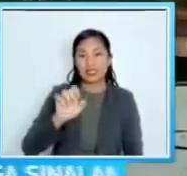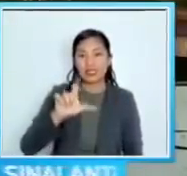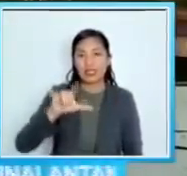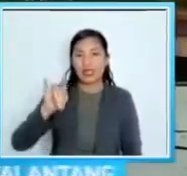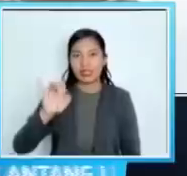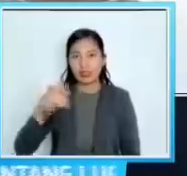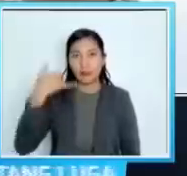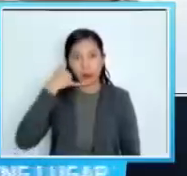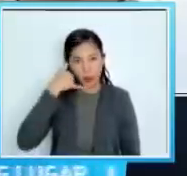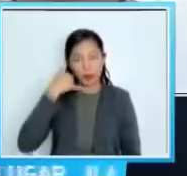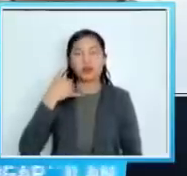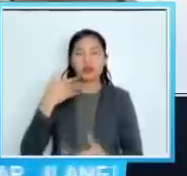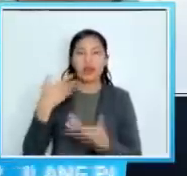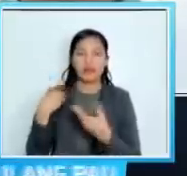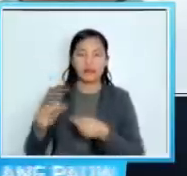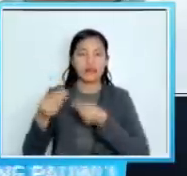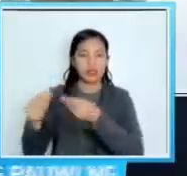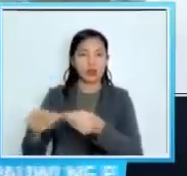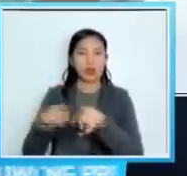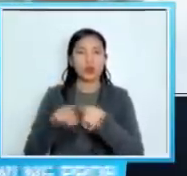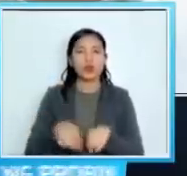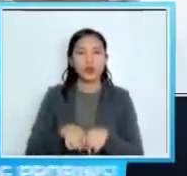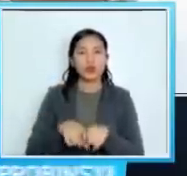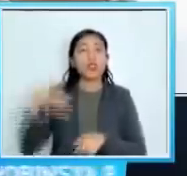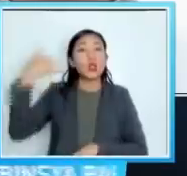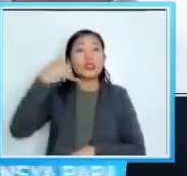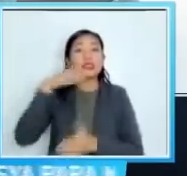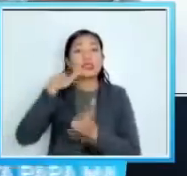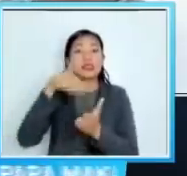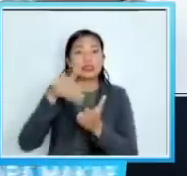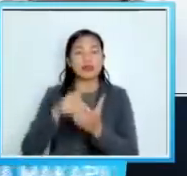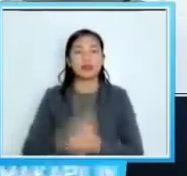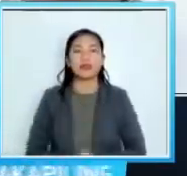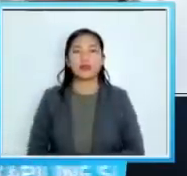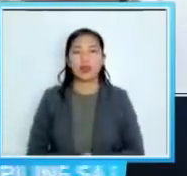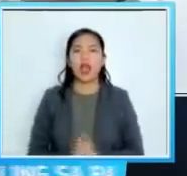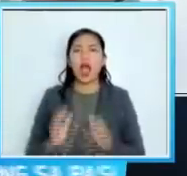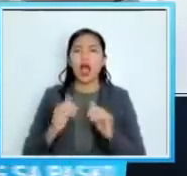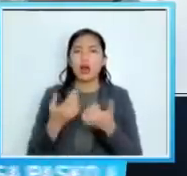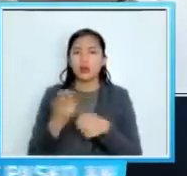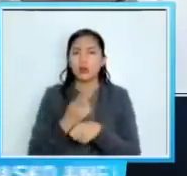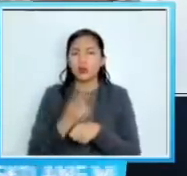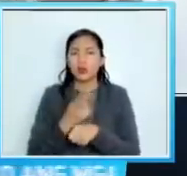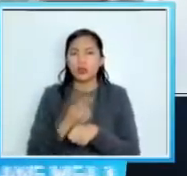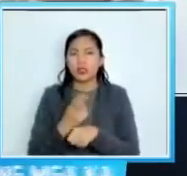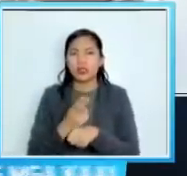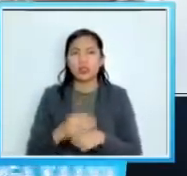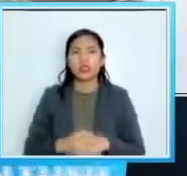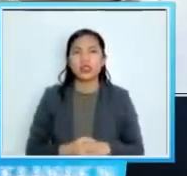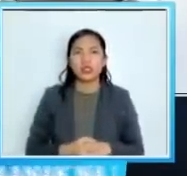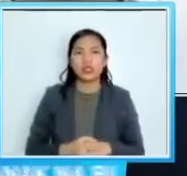tawag centers. So yung tawag centers also equipped with a VSAT, a mobile cellular base